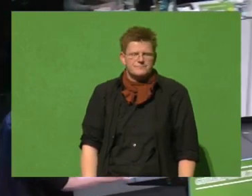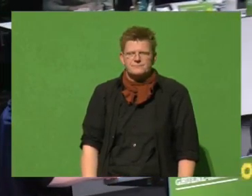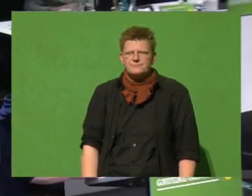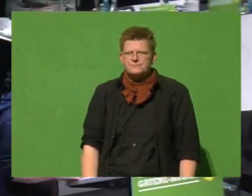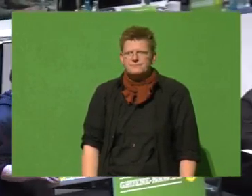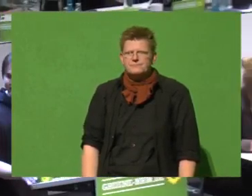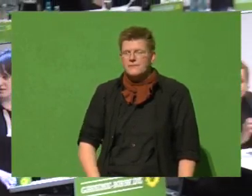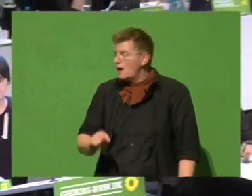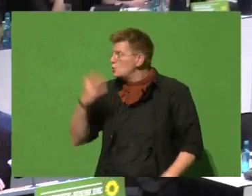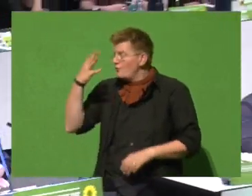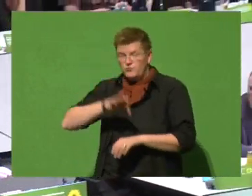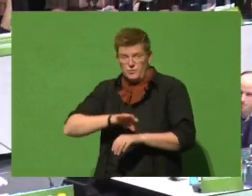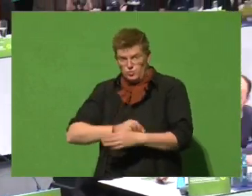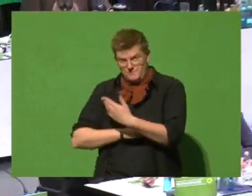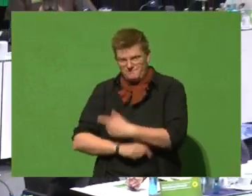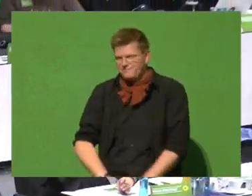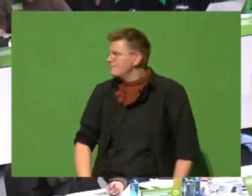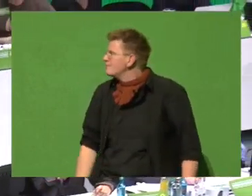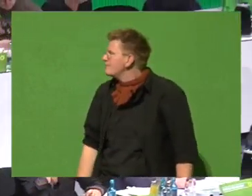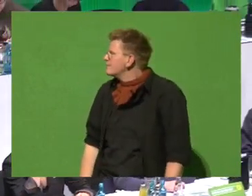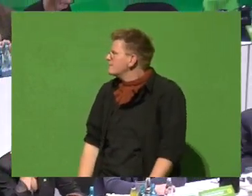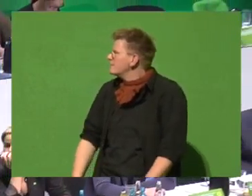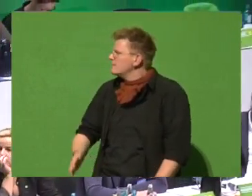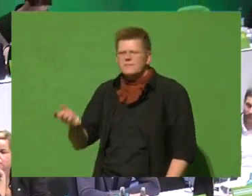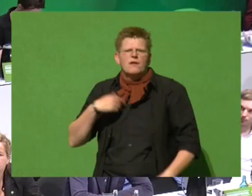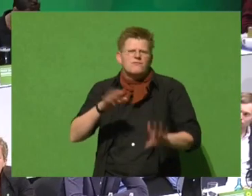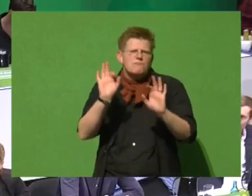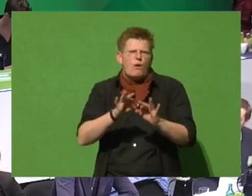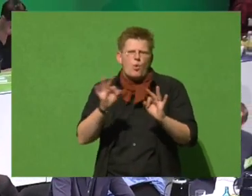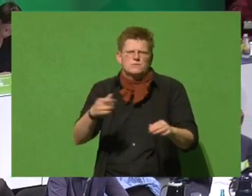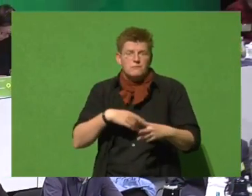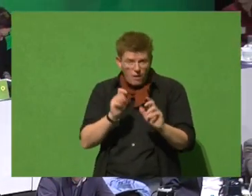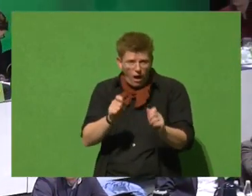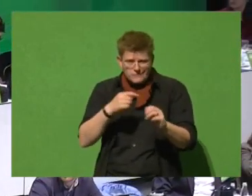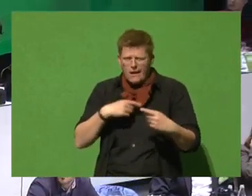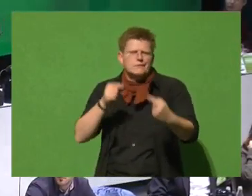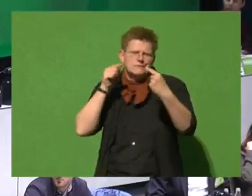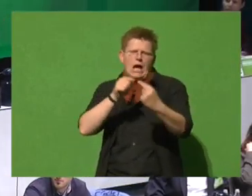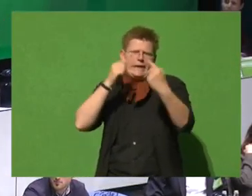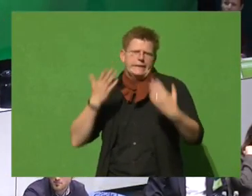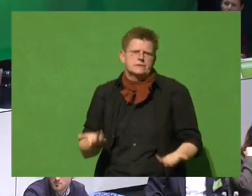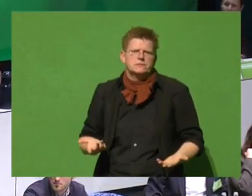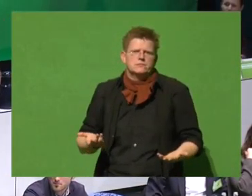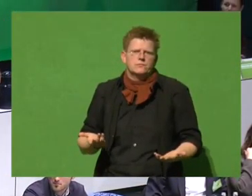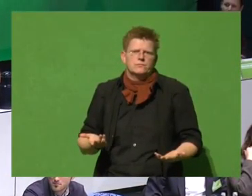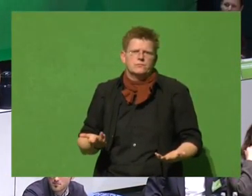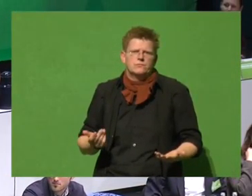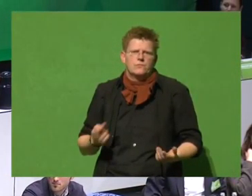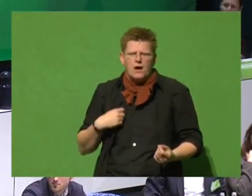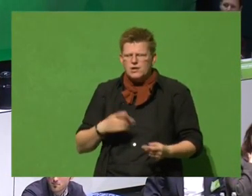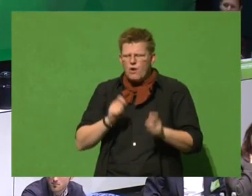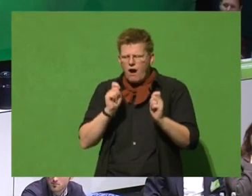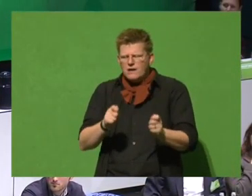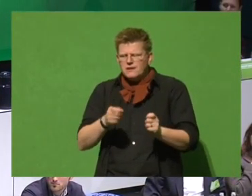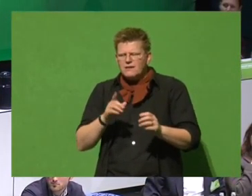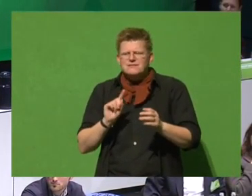Du hast 5 Minuten. Die brauche ich gar nicht. Ich bin gegen diesen Antrag, weil einerseits geht er mir nicht weit genug und